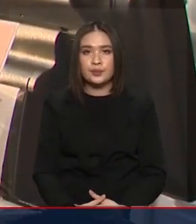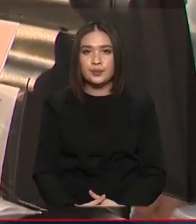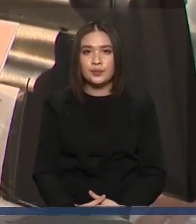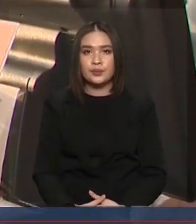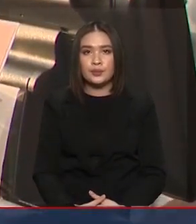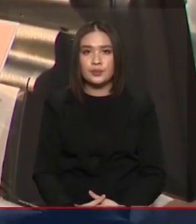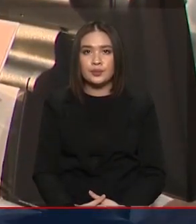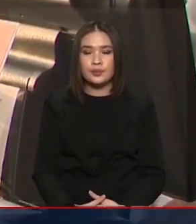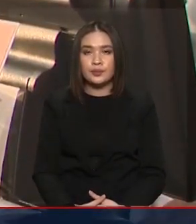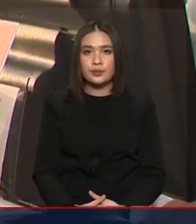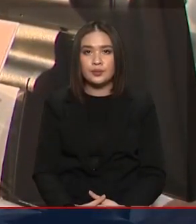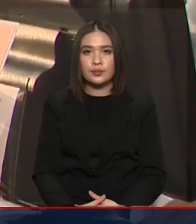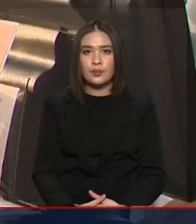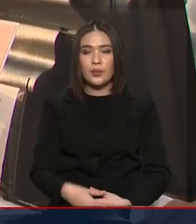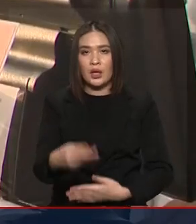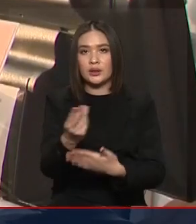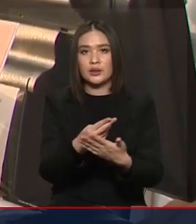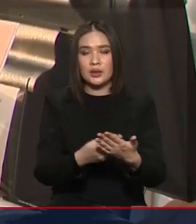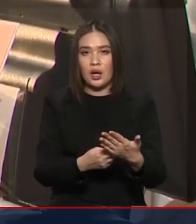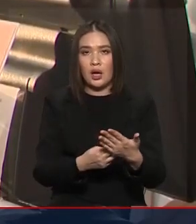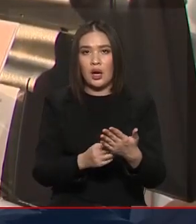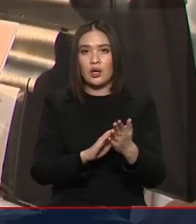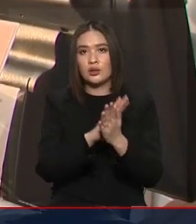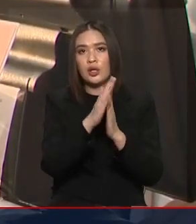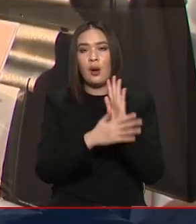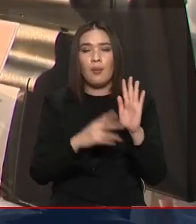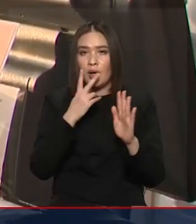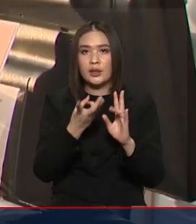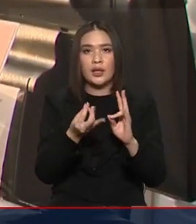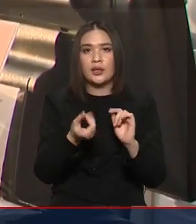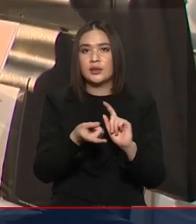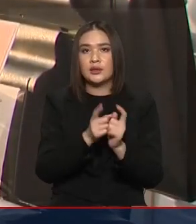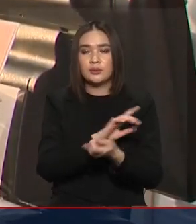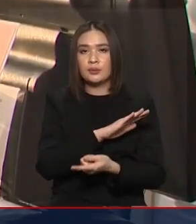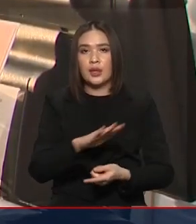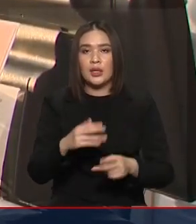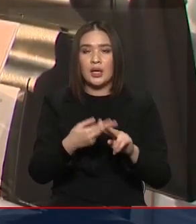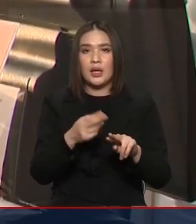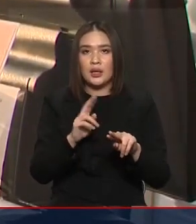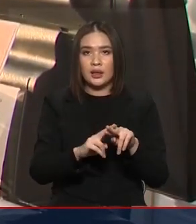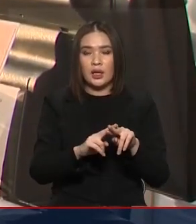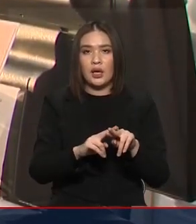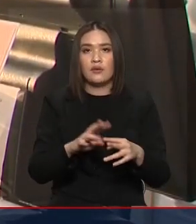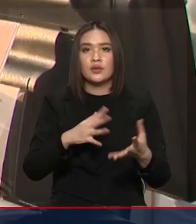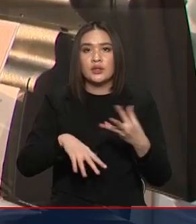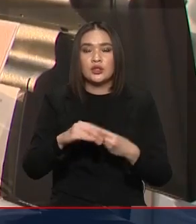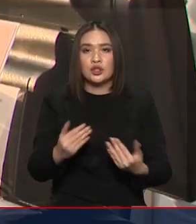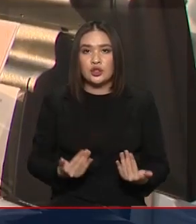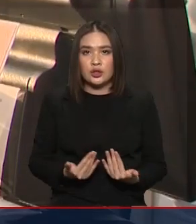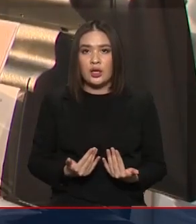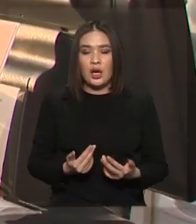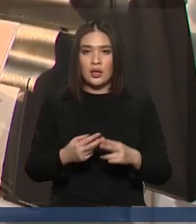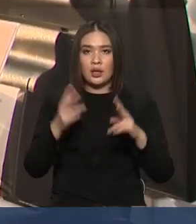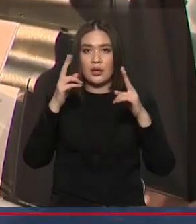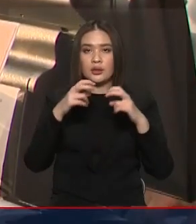кожи рисунок вен на ладонях уникален и остаётся неизменны на протяжении всей жизни система идентификации анализирует их в